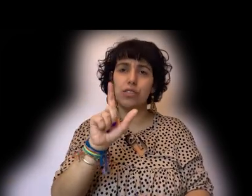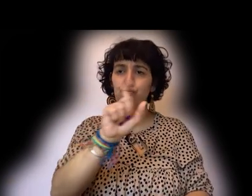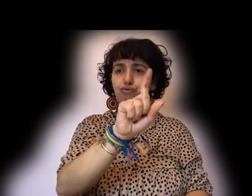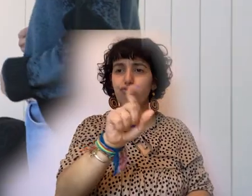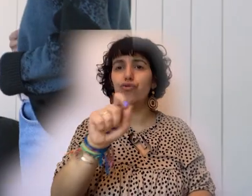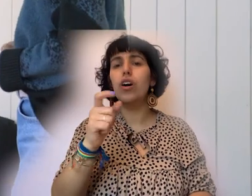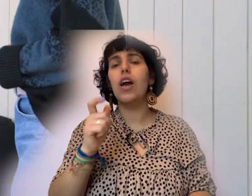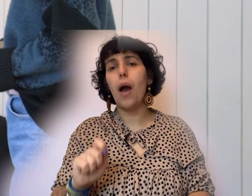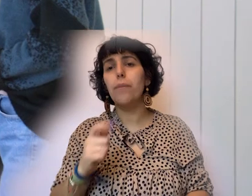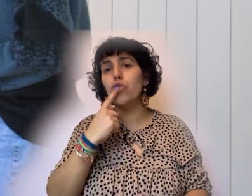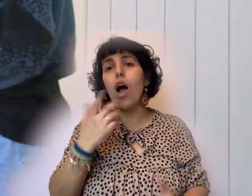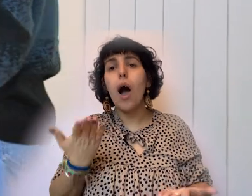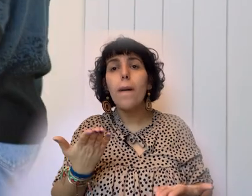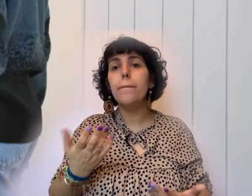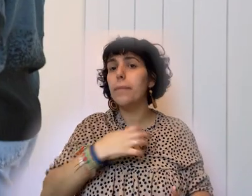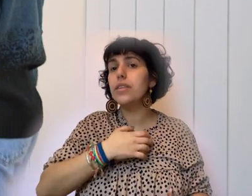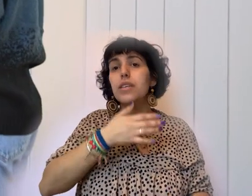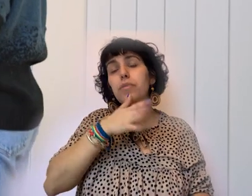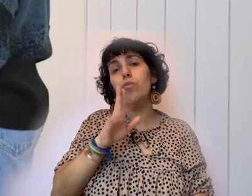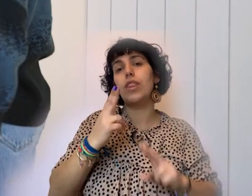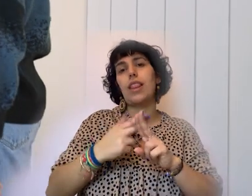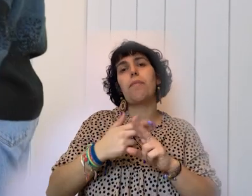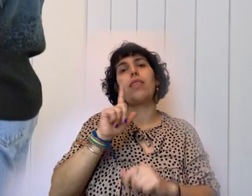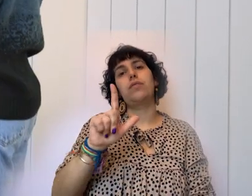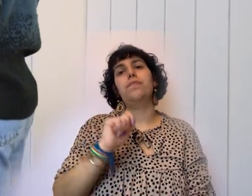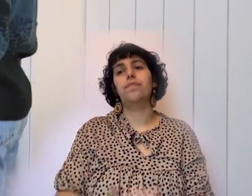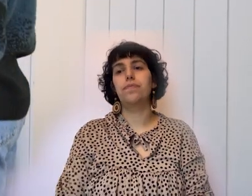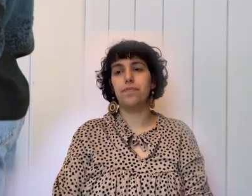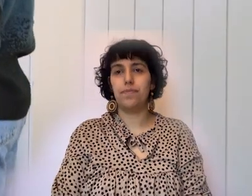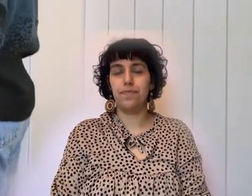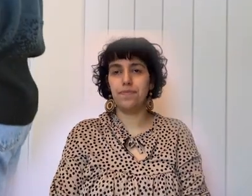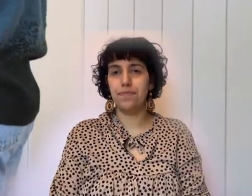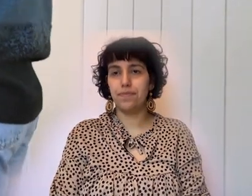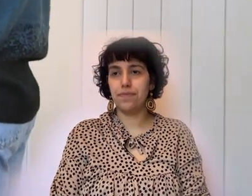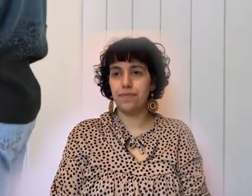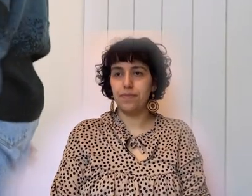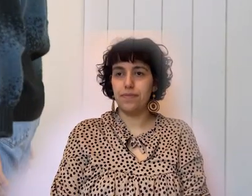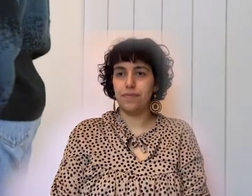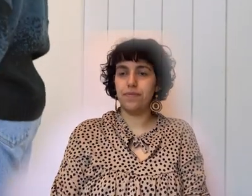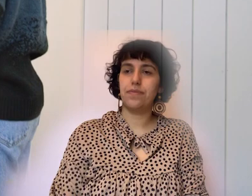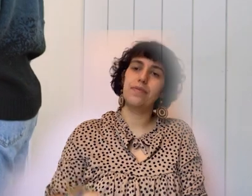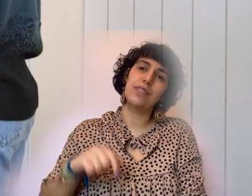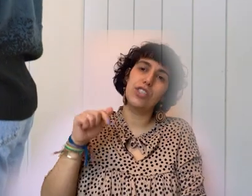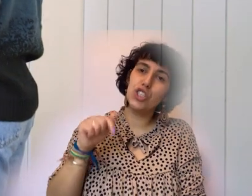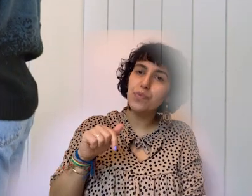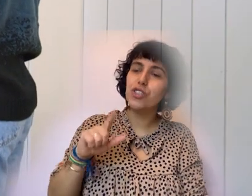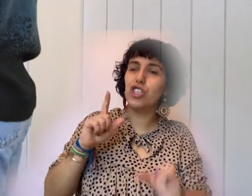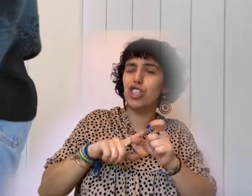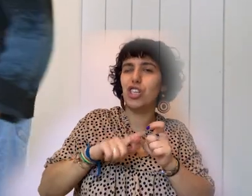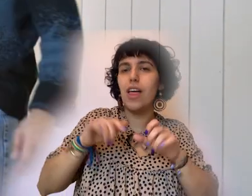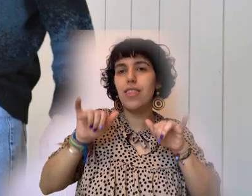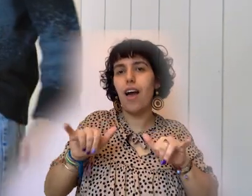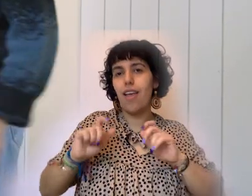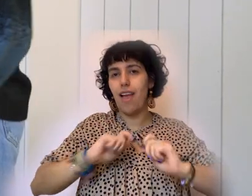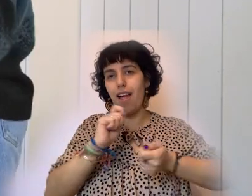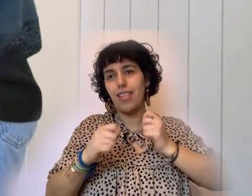hız şu ve çağanay hareketleri Deniz ben de Çağın Ben bozun çıktığı düşünün Tekeli sıktım düşünelim Tekeli